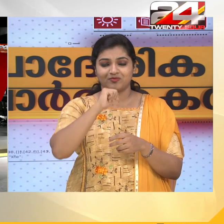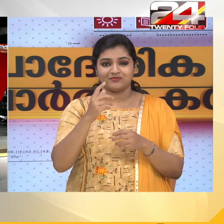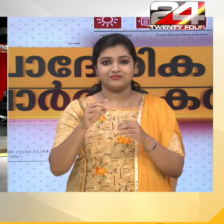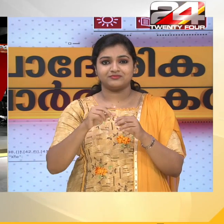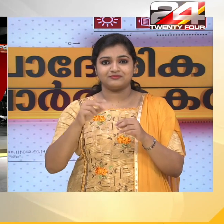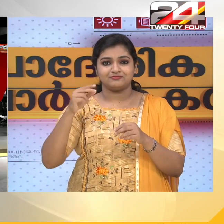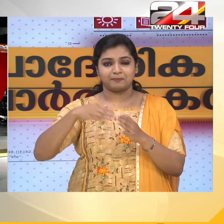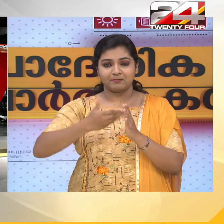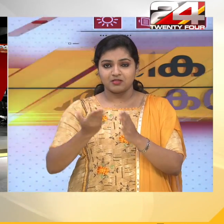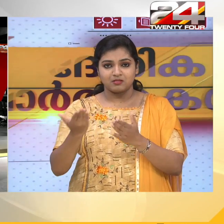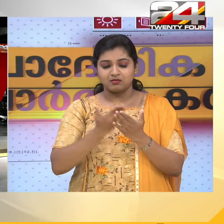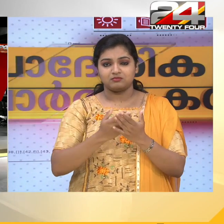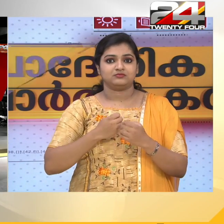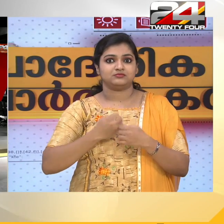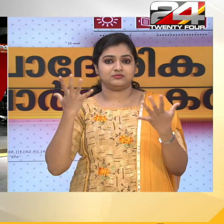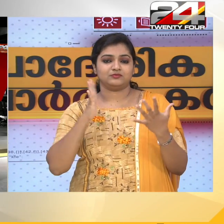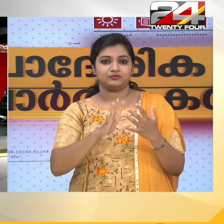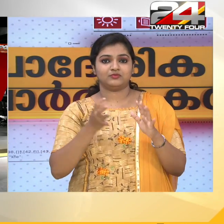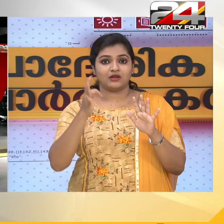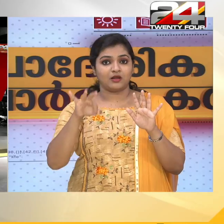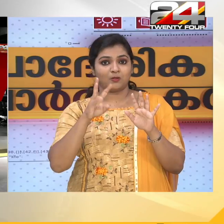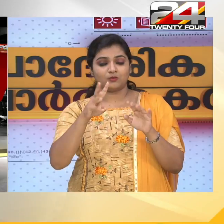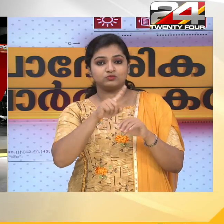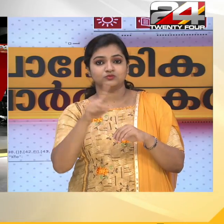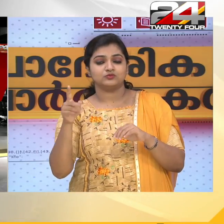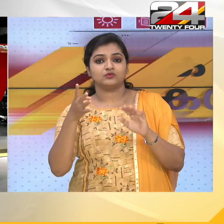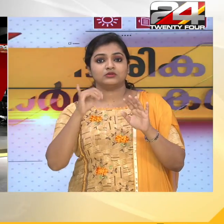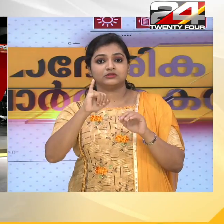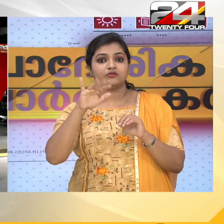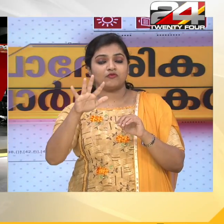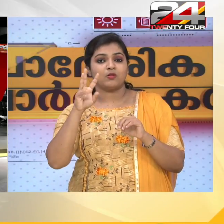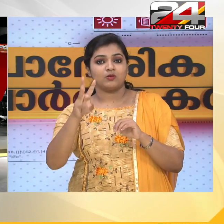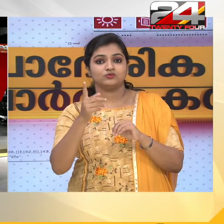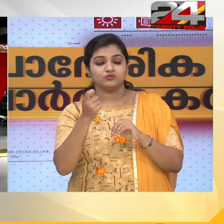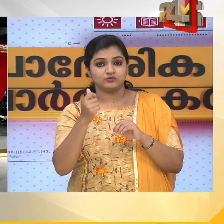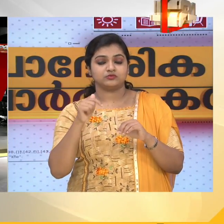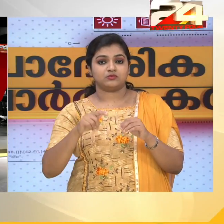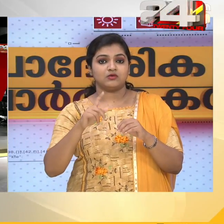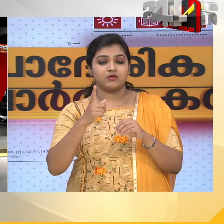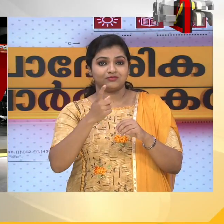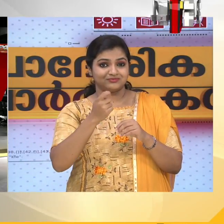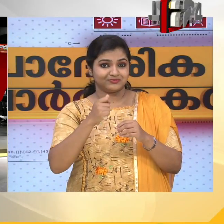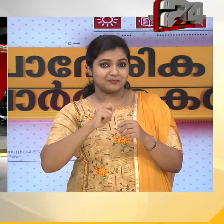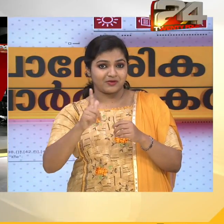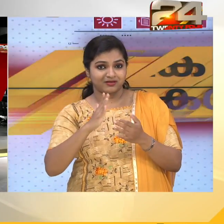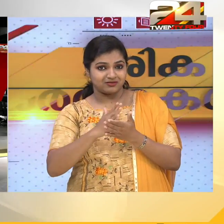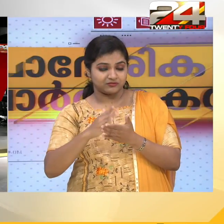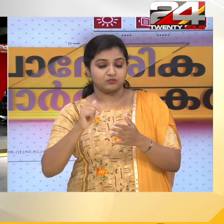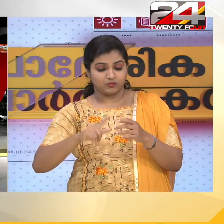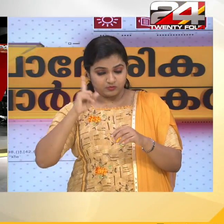നൽകിയ കുടിവെള്ളക്കരത്തിന്റെ ബില്ലിൽ 8,000 മുതൽ 65,000 വരെ കുടിശ്ശിക തുക ഒന്നിച്ചടയ്ക്കണമെന്ന് ആവശ്യപ്പെട്ടാണ് നോട്ടീസ്